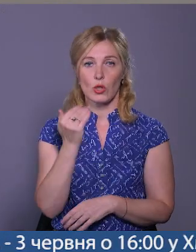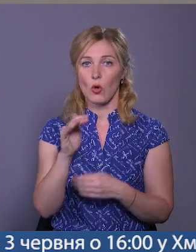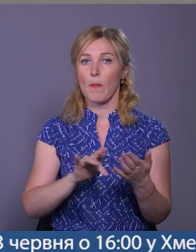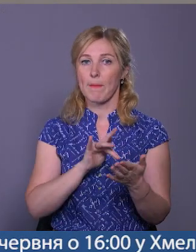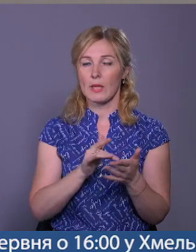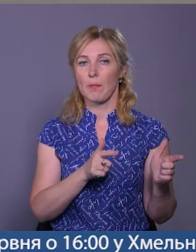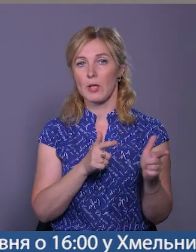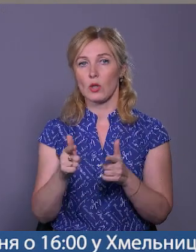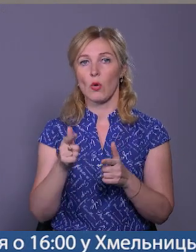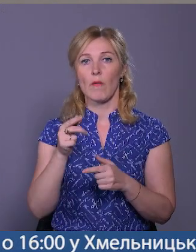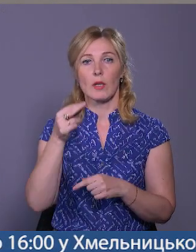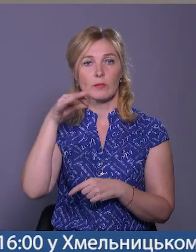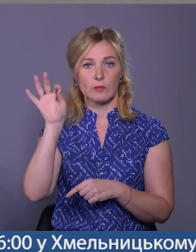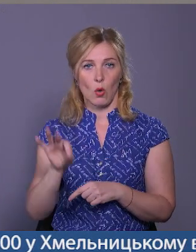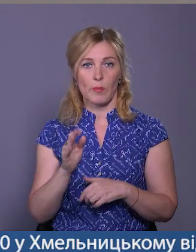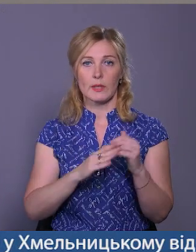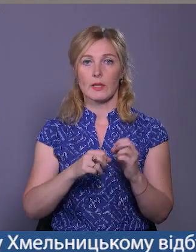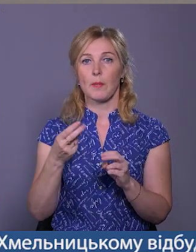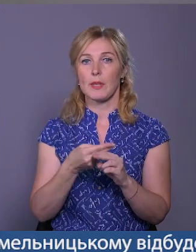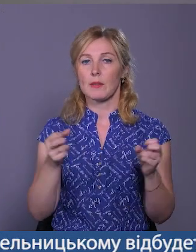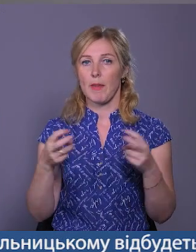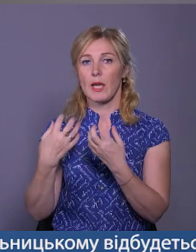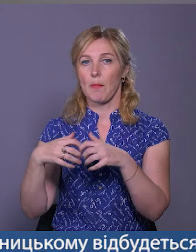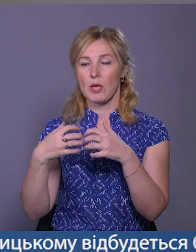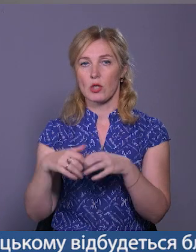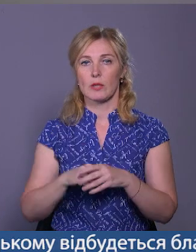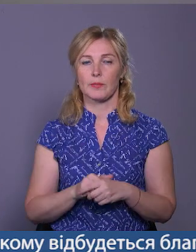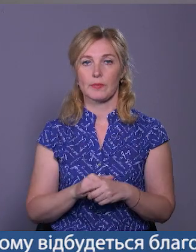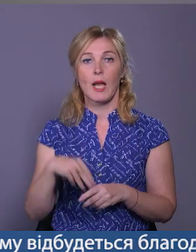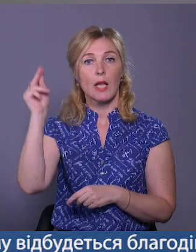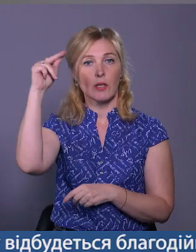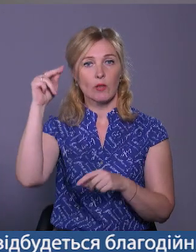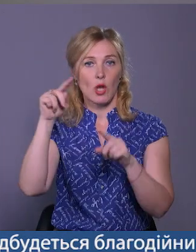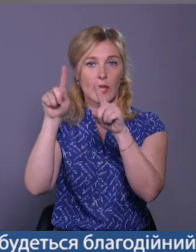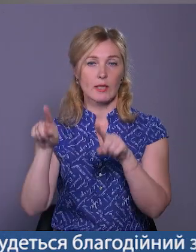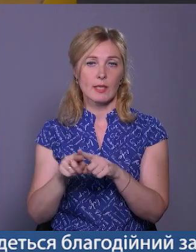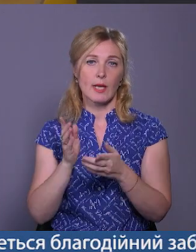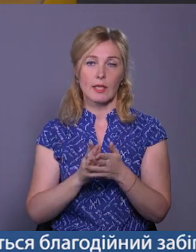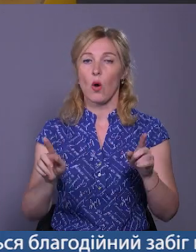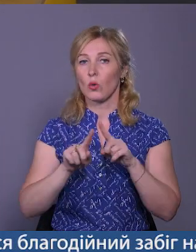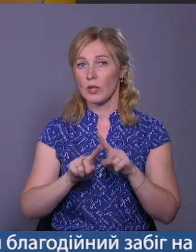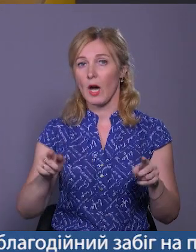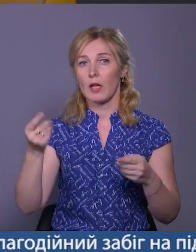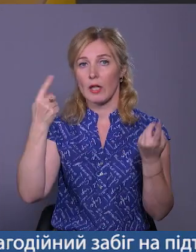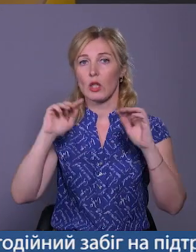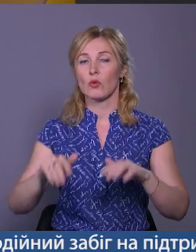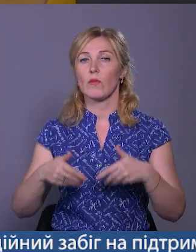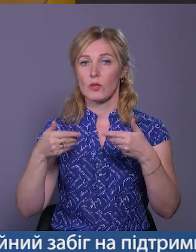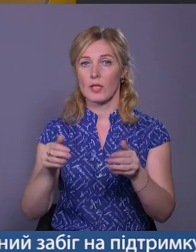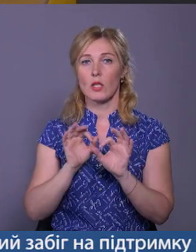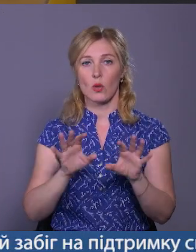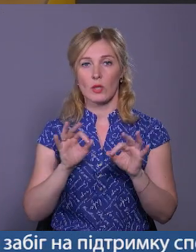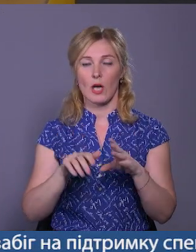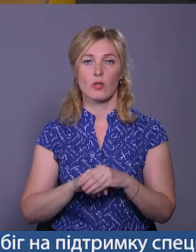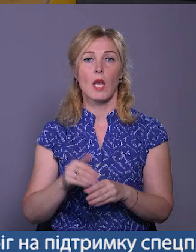мета підготовка кваліфікованих фахівців з безпеки машин і механізмів навчальні стенди є унікальними та інноваційними кажуть розробники